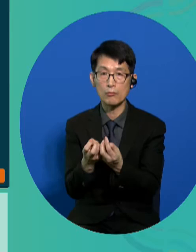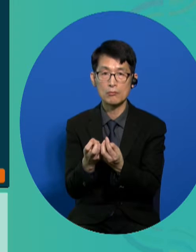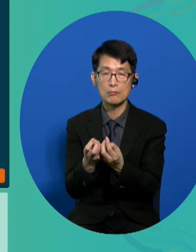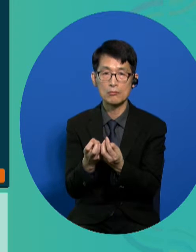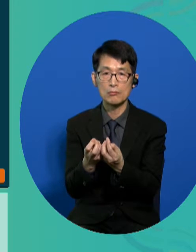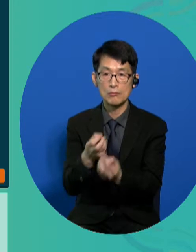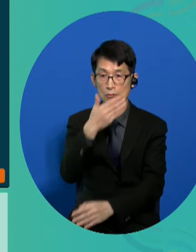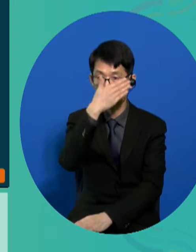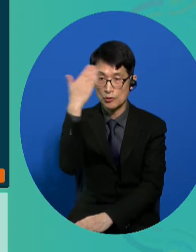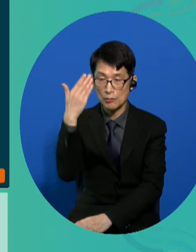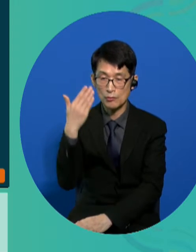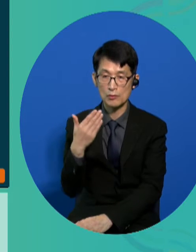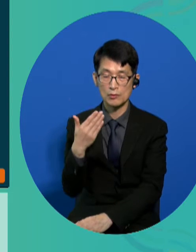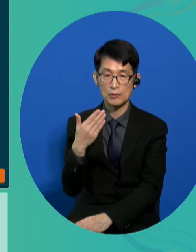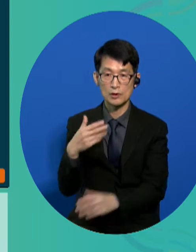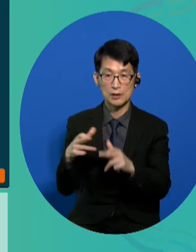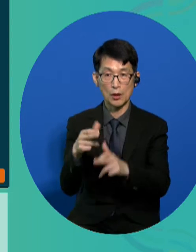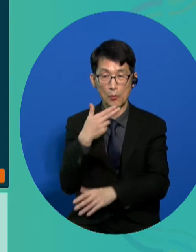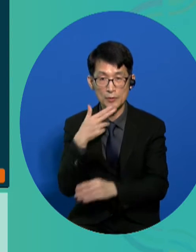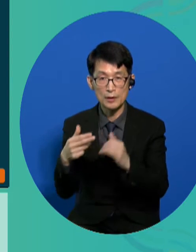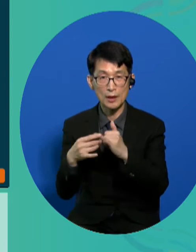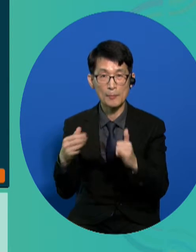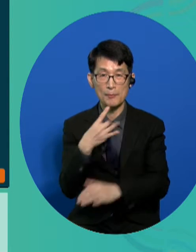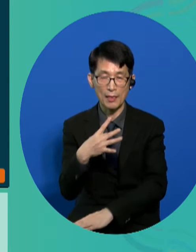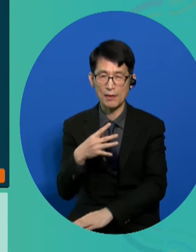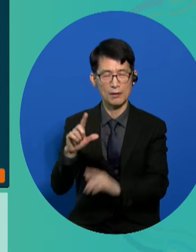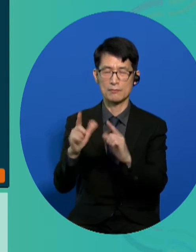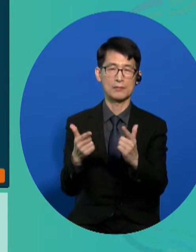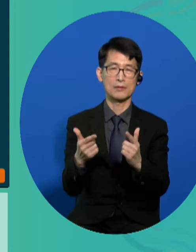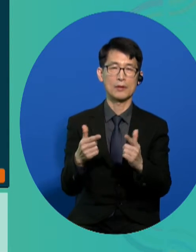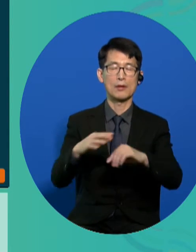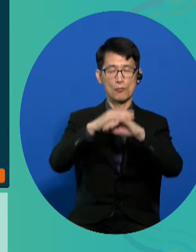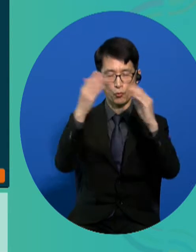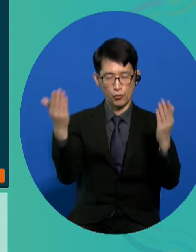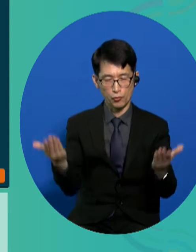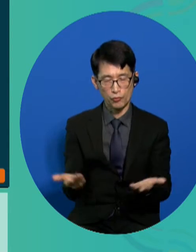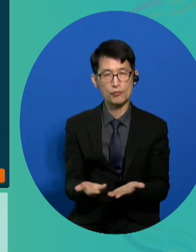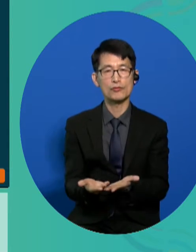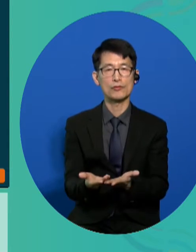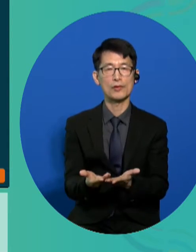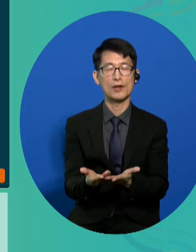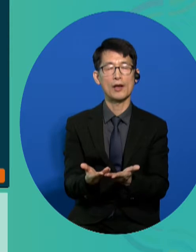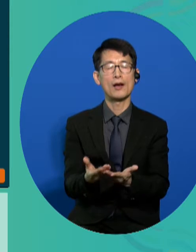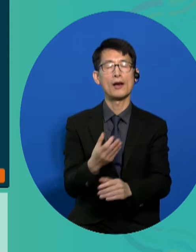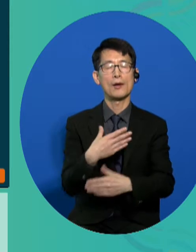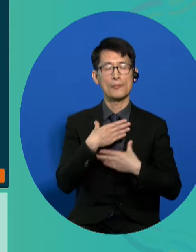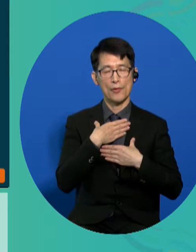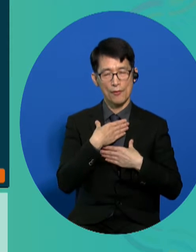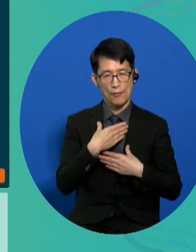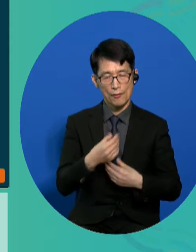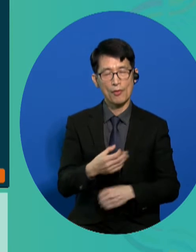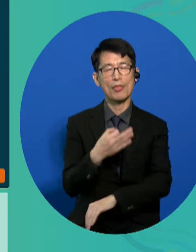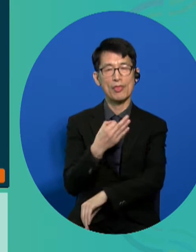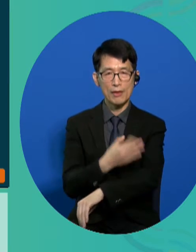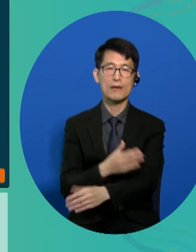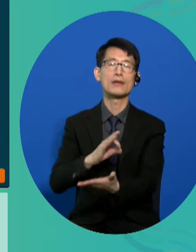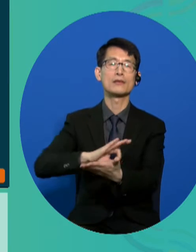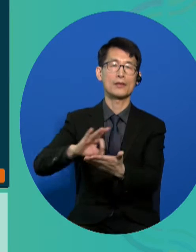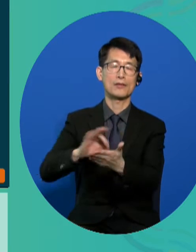볼 필요가 있습니다. 우리가 글로벌 디지털 혁명 또는 디지털 전환을 볼 수 있는 또 다른 영역은 법원과 사법